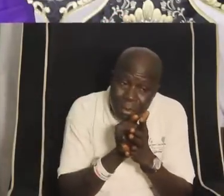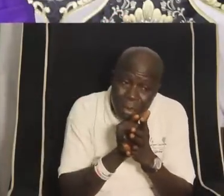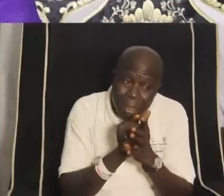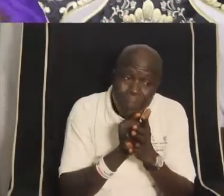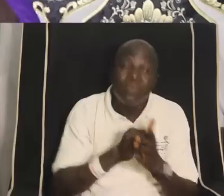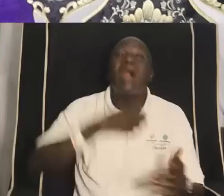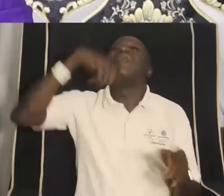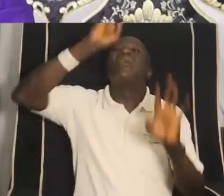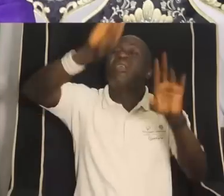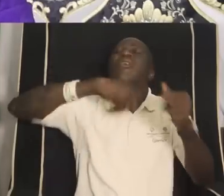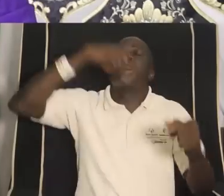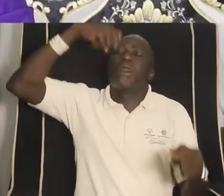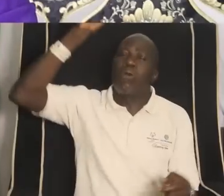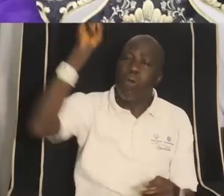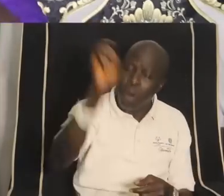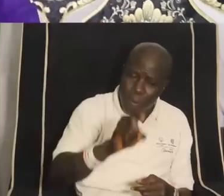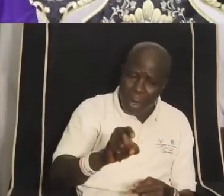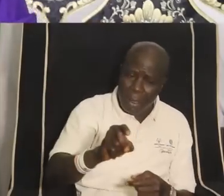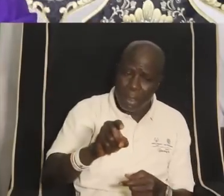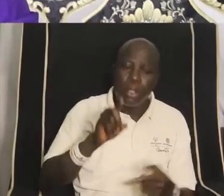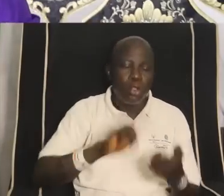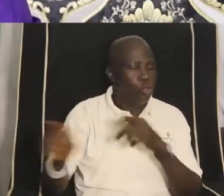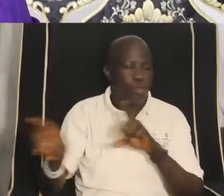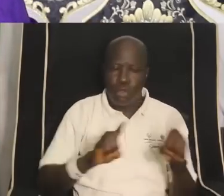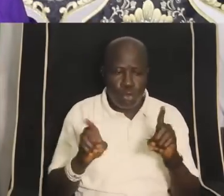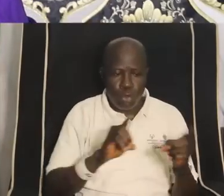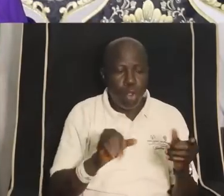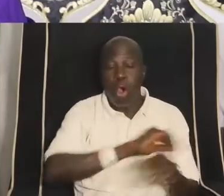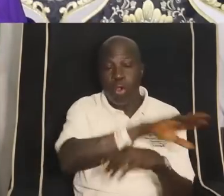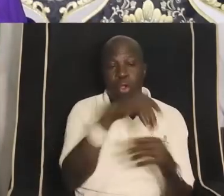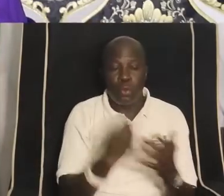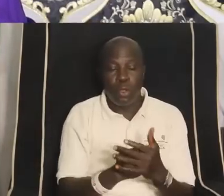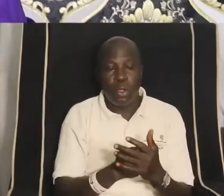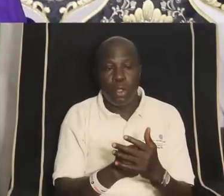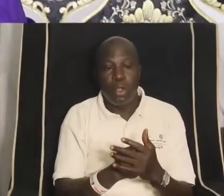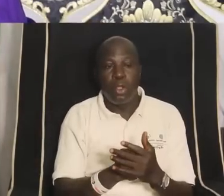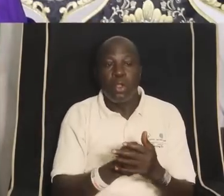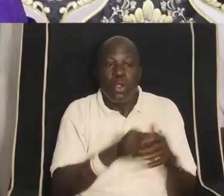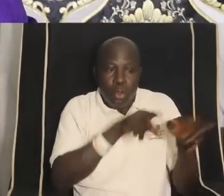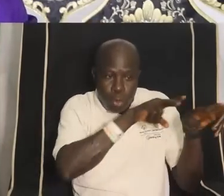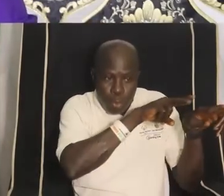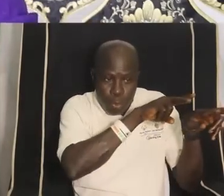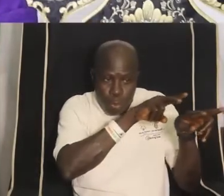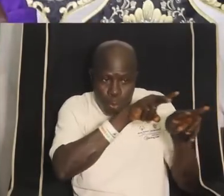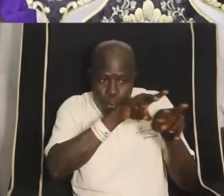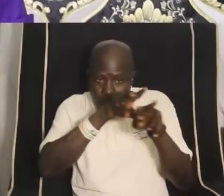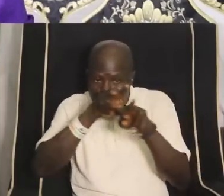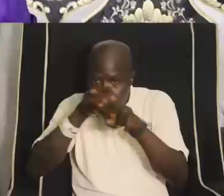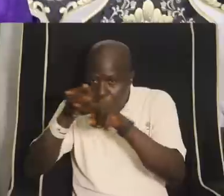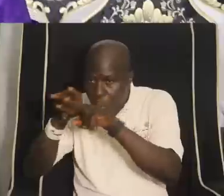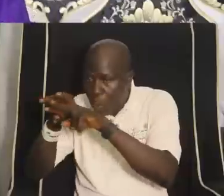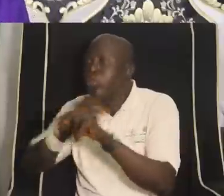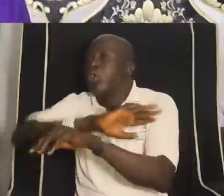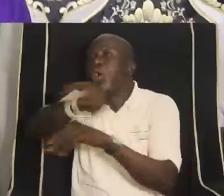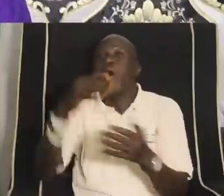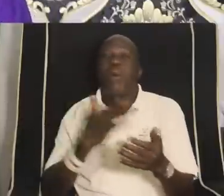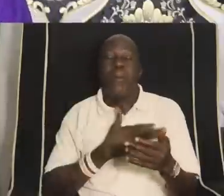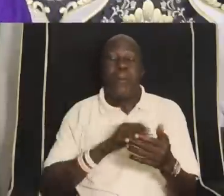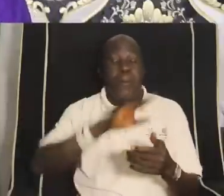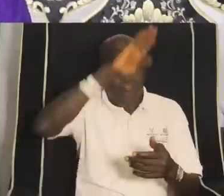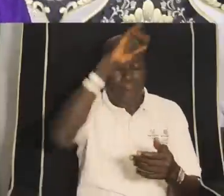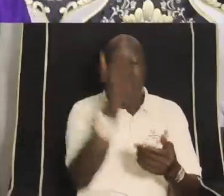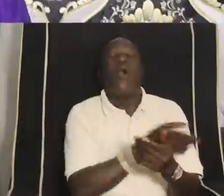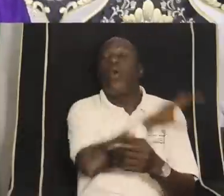ni. Òun náà láwọn jagunjagun ìránṣẹ́ rẹ̀. Kí ẹ̀yin kí ó máa kíyèsí àkókò tí ọtí wáìnì yóò mú ọkàn Amnoni